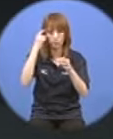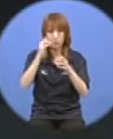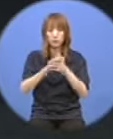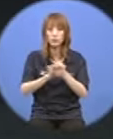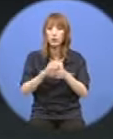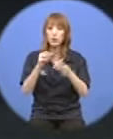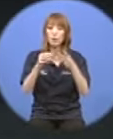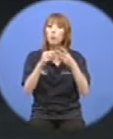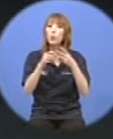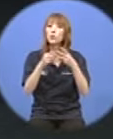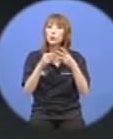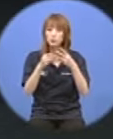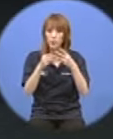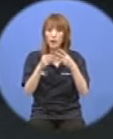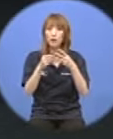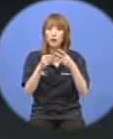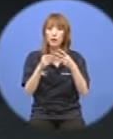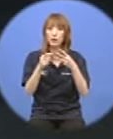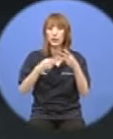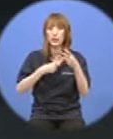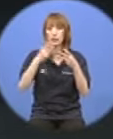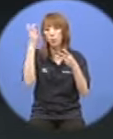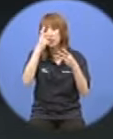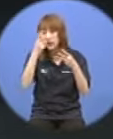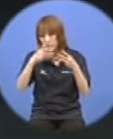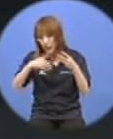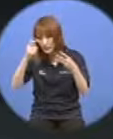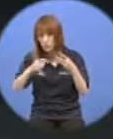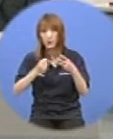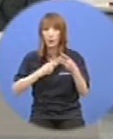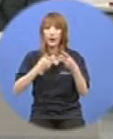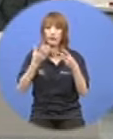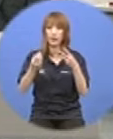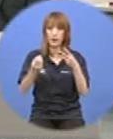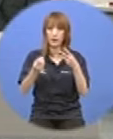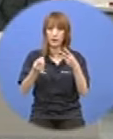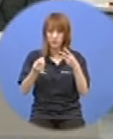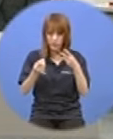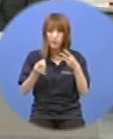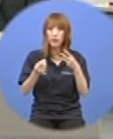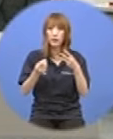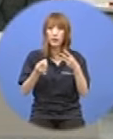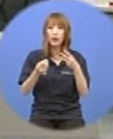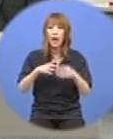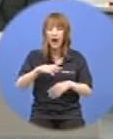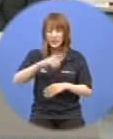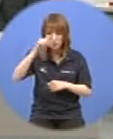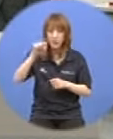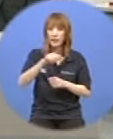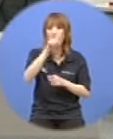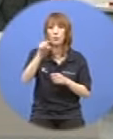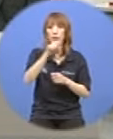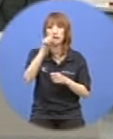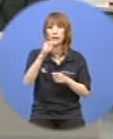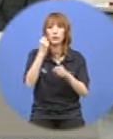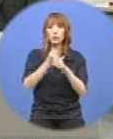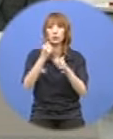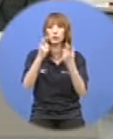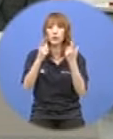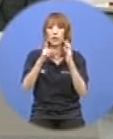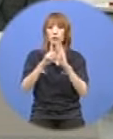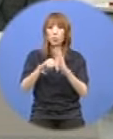う一つはその私も調べて初めて分かったんですけども、初めて香取線香を作った時はそのまだ